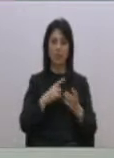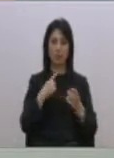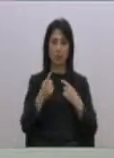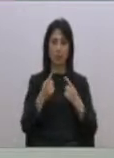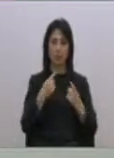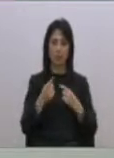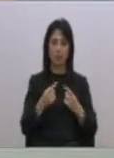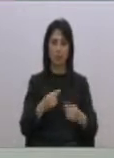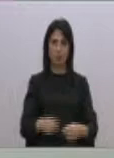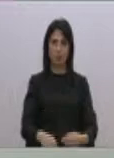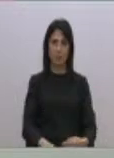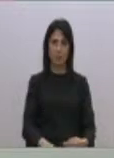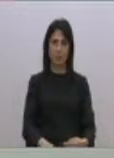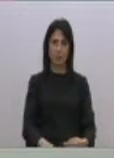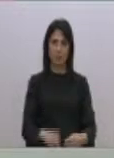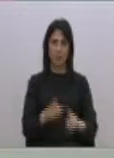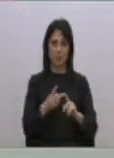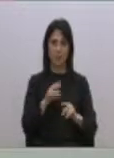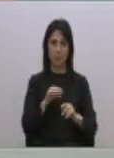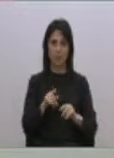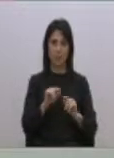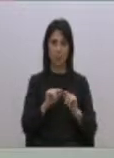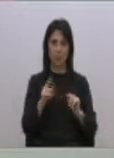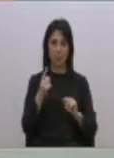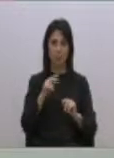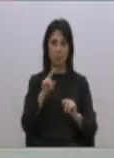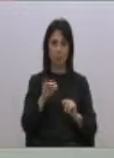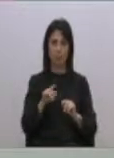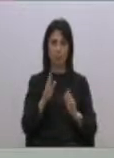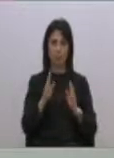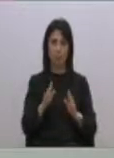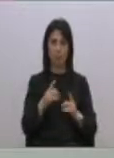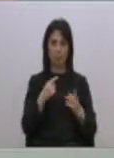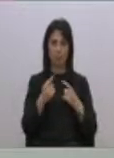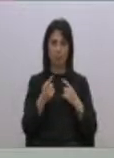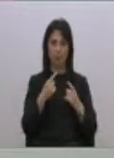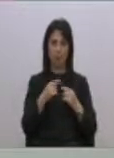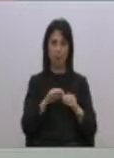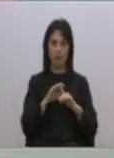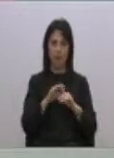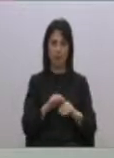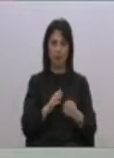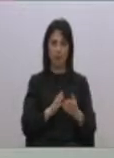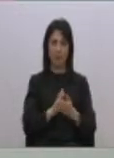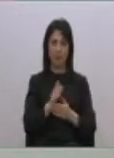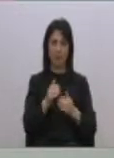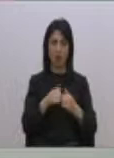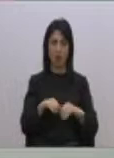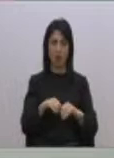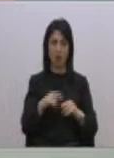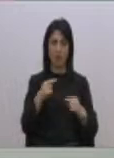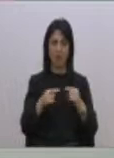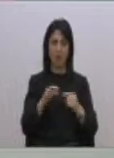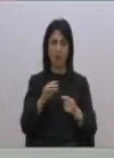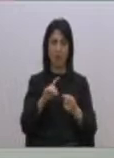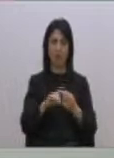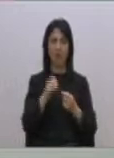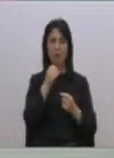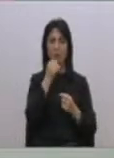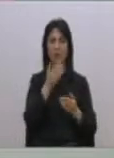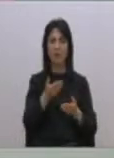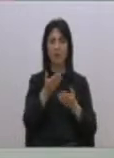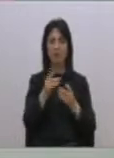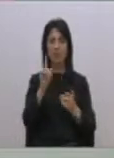consultații. Meore puncte. Am muhlis, pirveli puncti, gansazgul konsultatsiebis gamartvis miznit, komisia davastan dakavshirebul masalebs